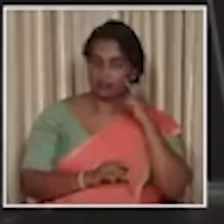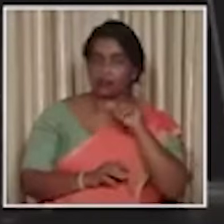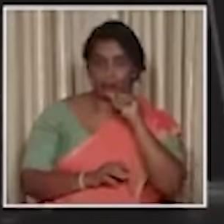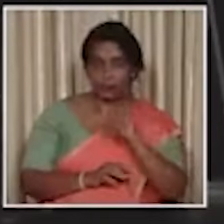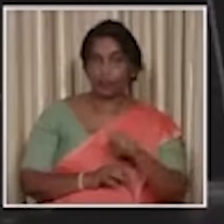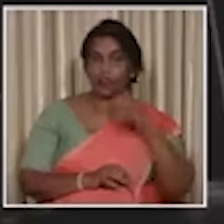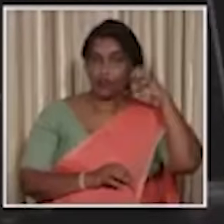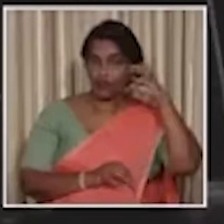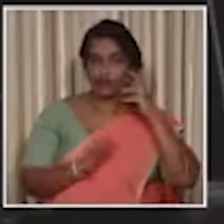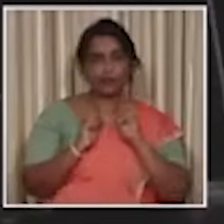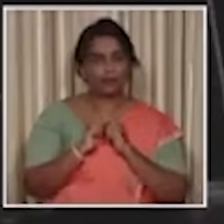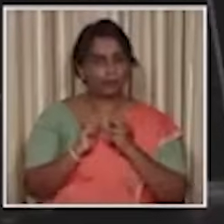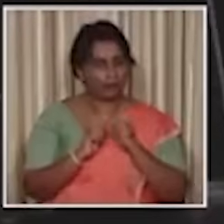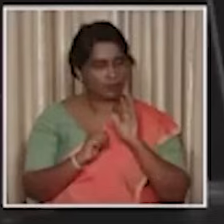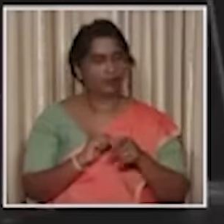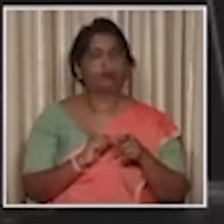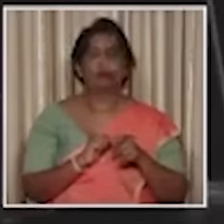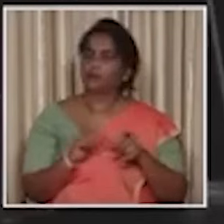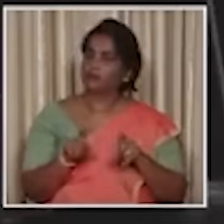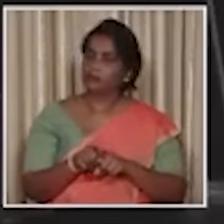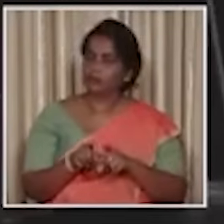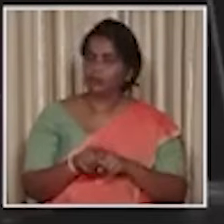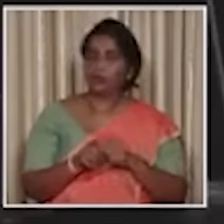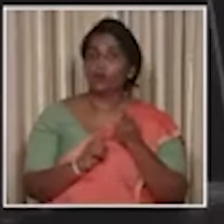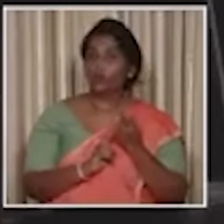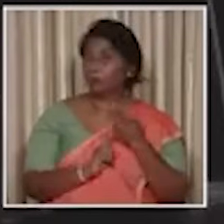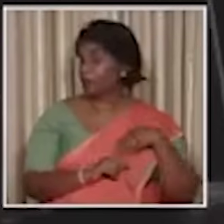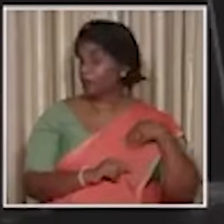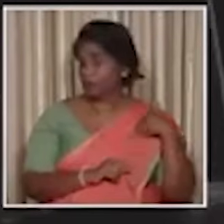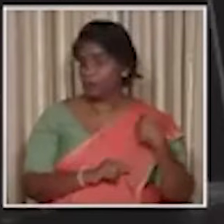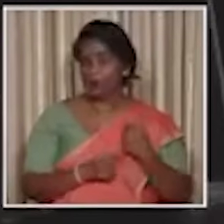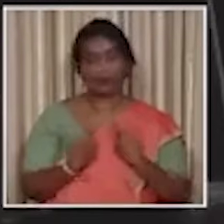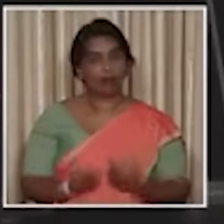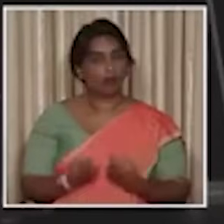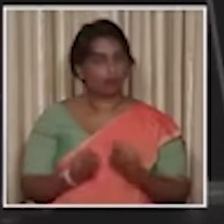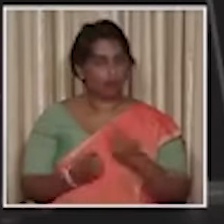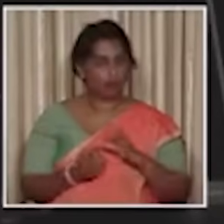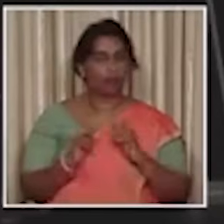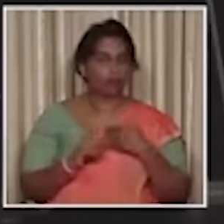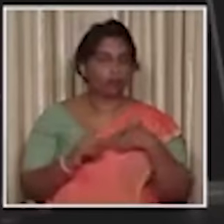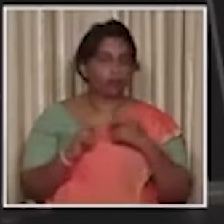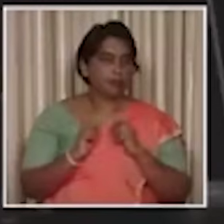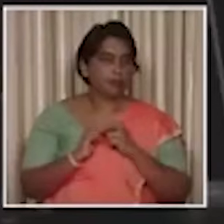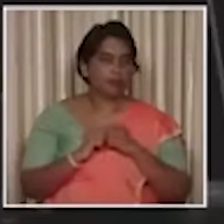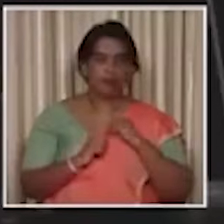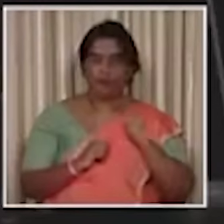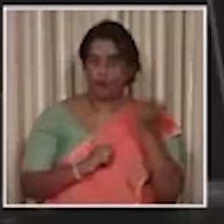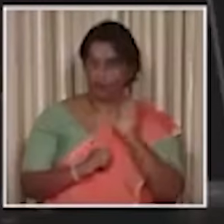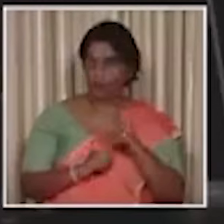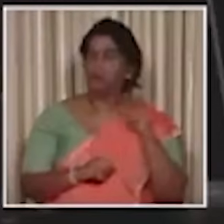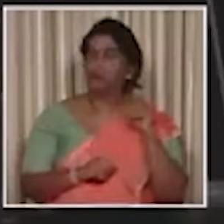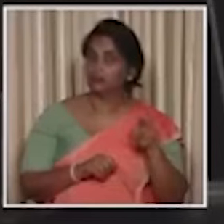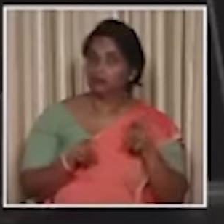இங்கே வாழுகின்ற மக்களுடைய அடிப்படை பிரச்சனைகளை பற்றி பேசுகிறோம். ஆனால் இந்த நாட்டில் இருக்கிற மக்களுக்கிடையில் இன்னும் ஒரு